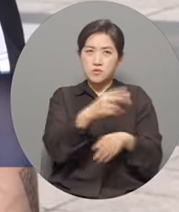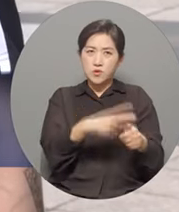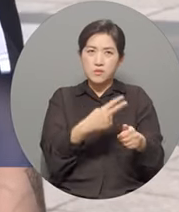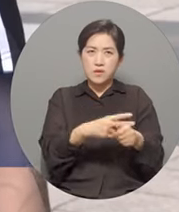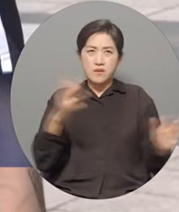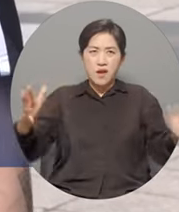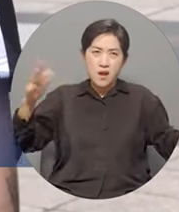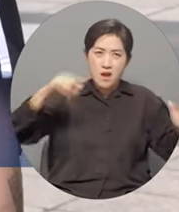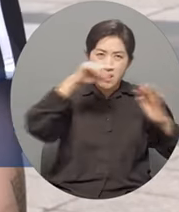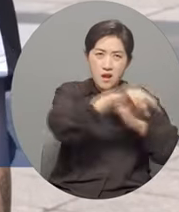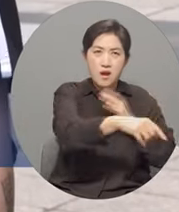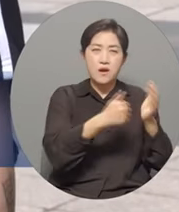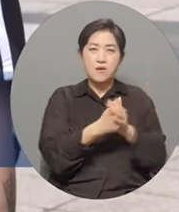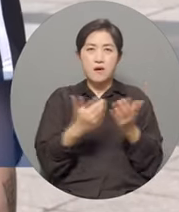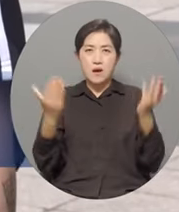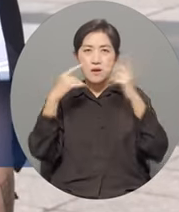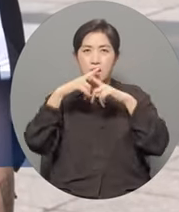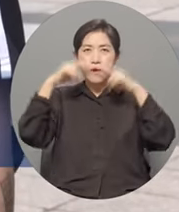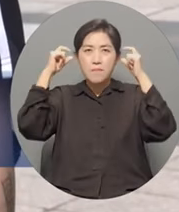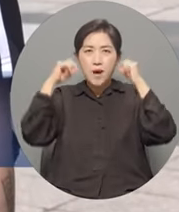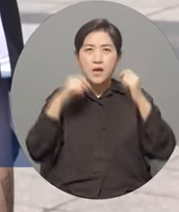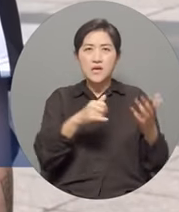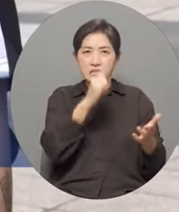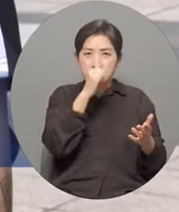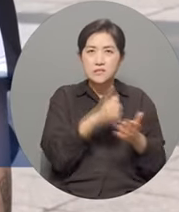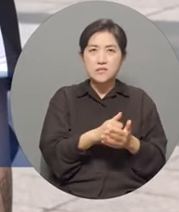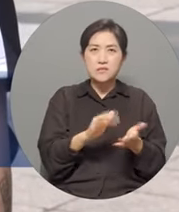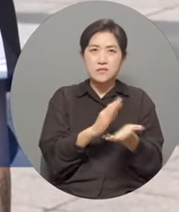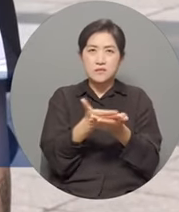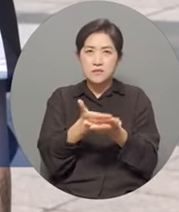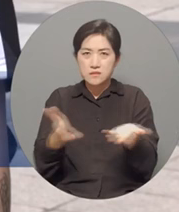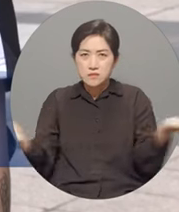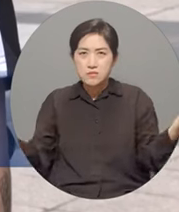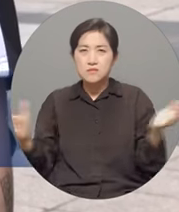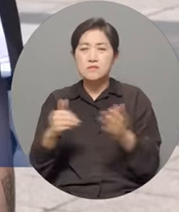선생님 부르러 가고 학교에 마스크가 다